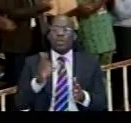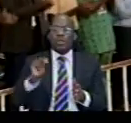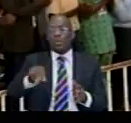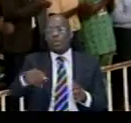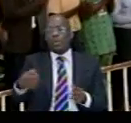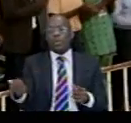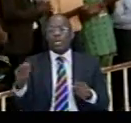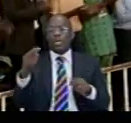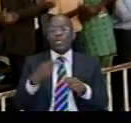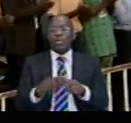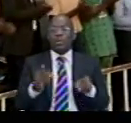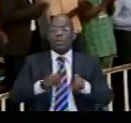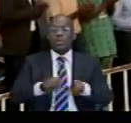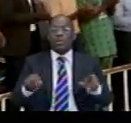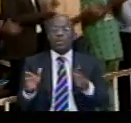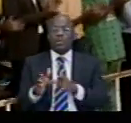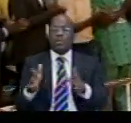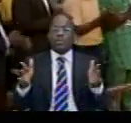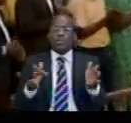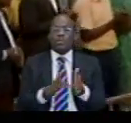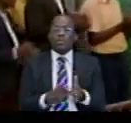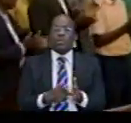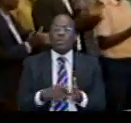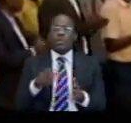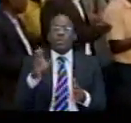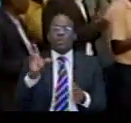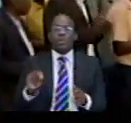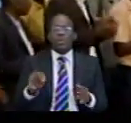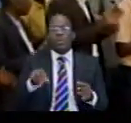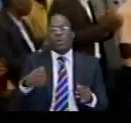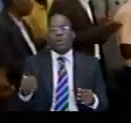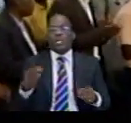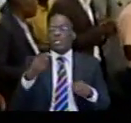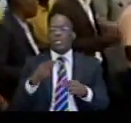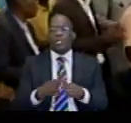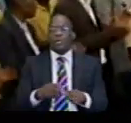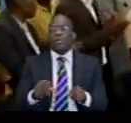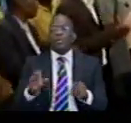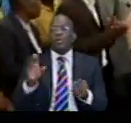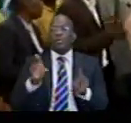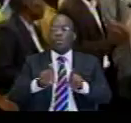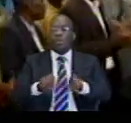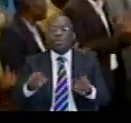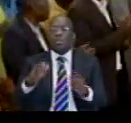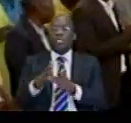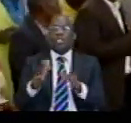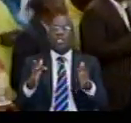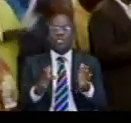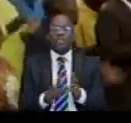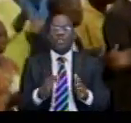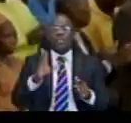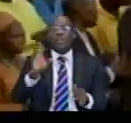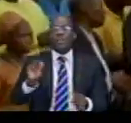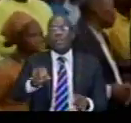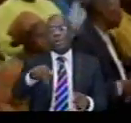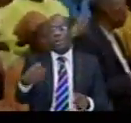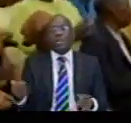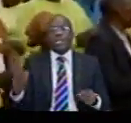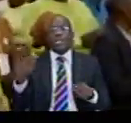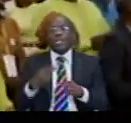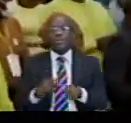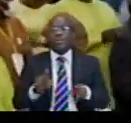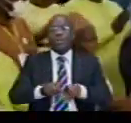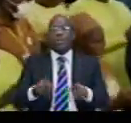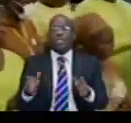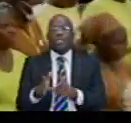aucun autre nom que Jésus, aucun autre nom que Jésus, aucun